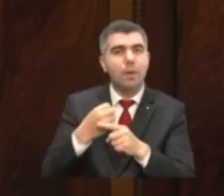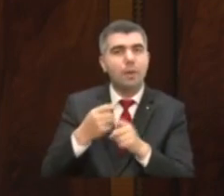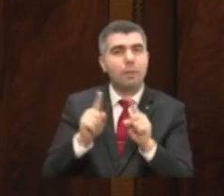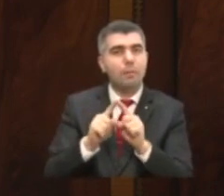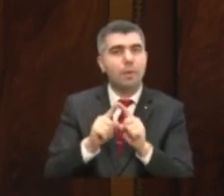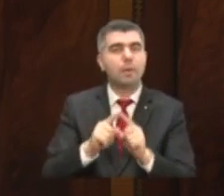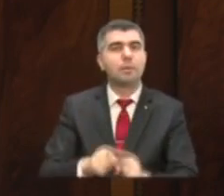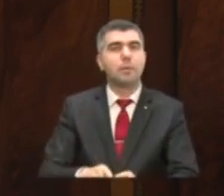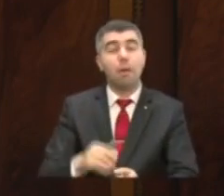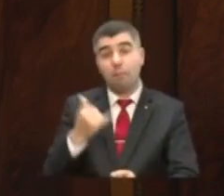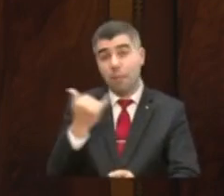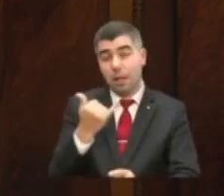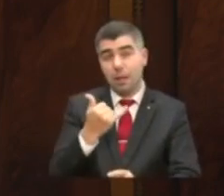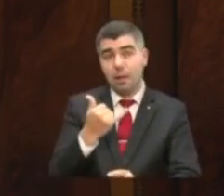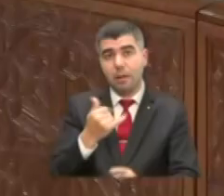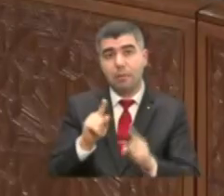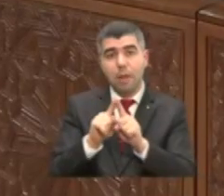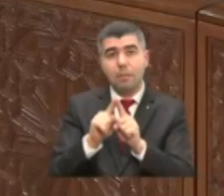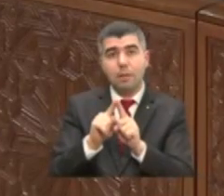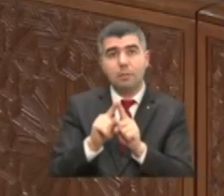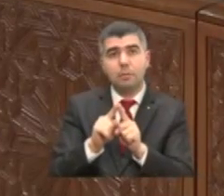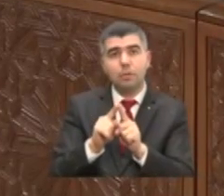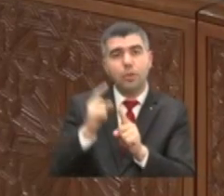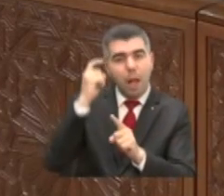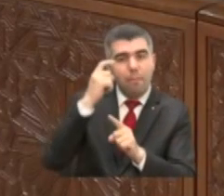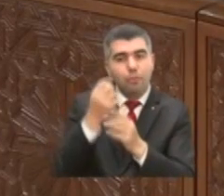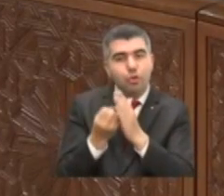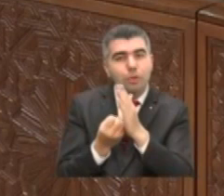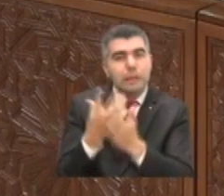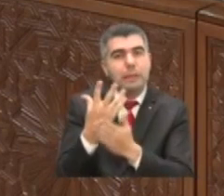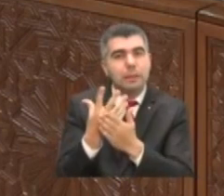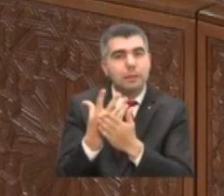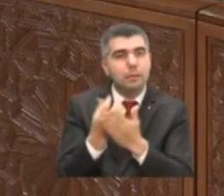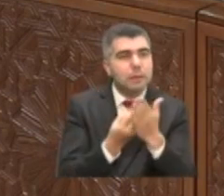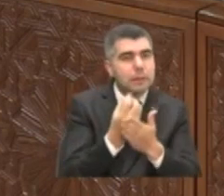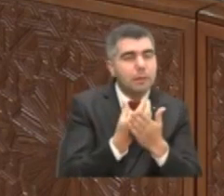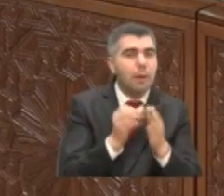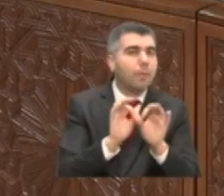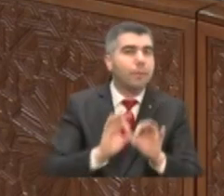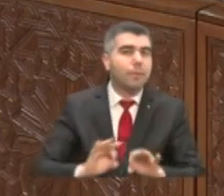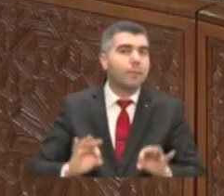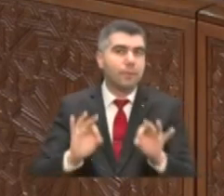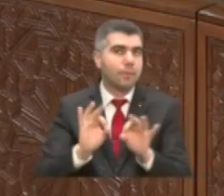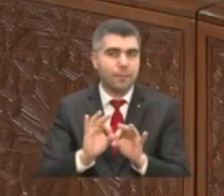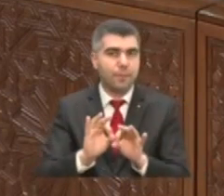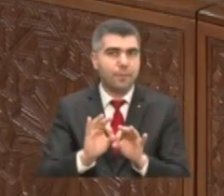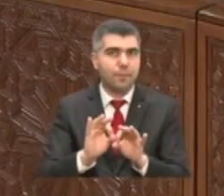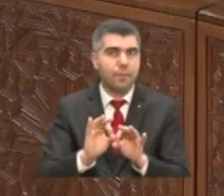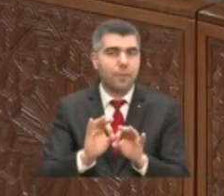مزيان، من أزمة قيم وحكامة وإبداع. كما تعلمون وكما يؤكد عليه